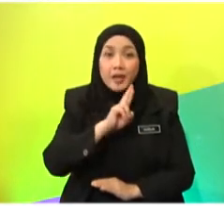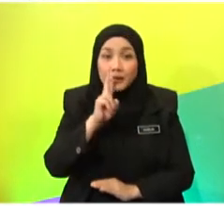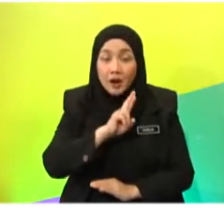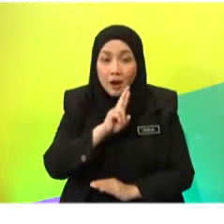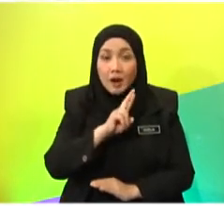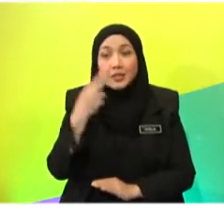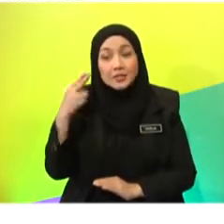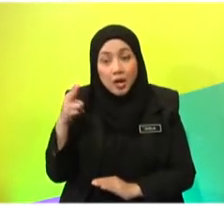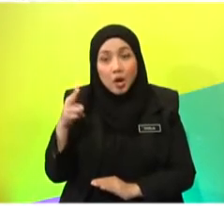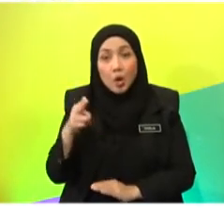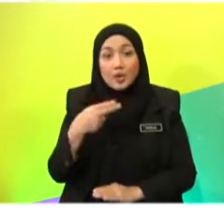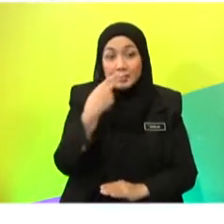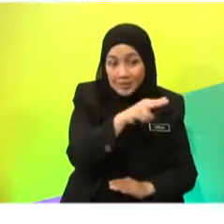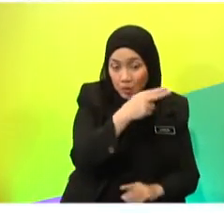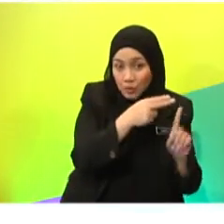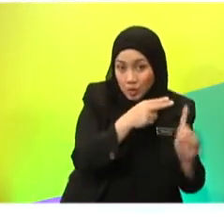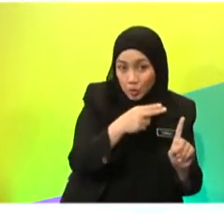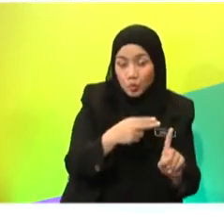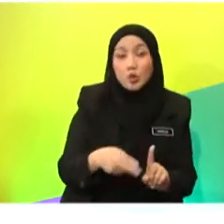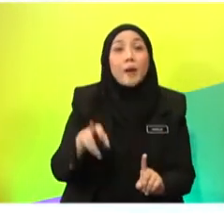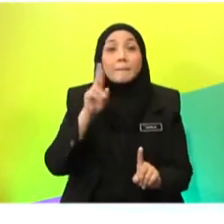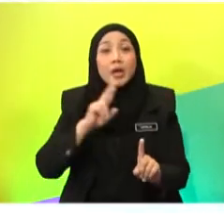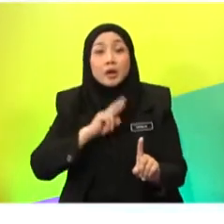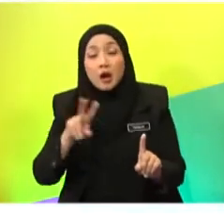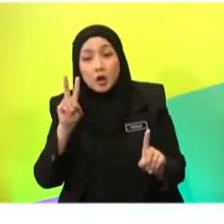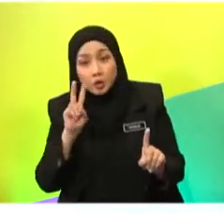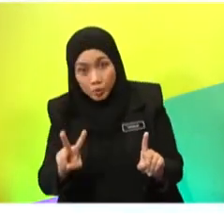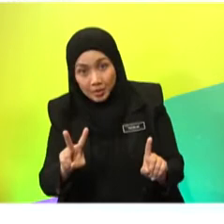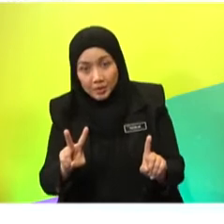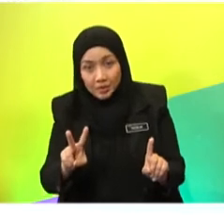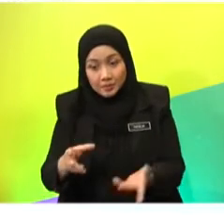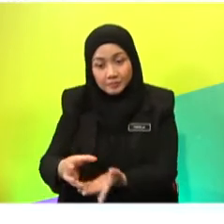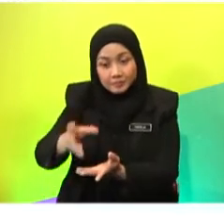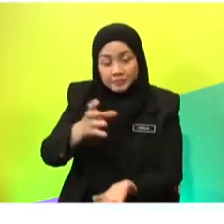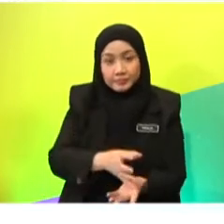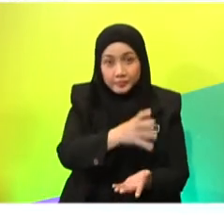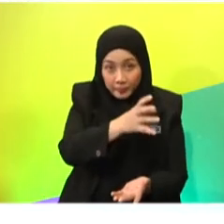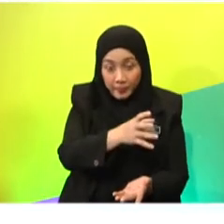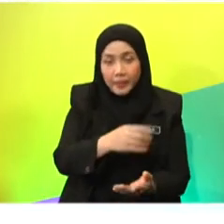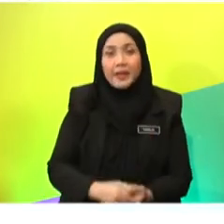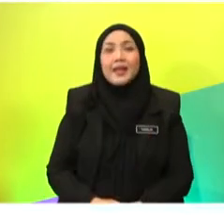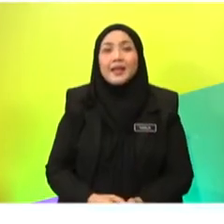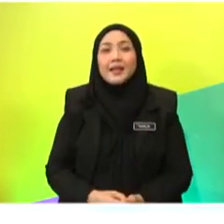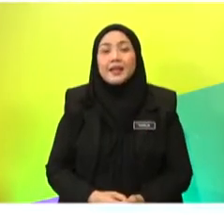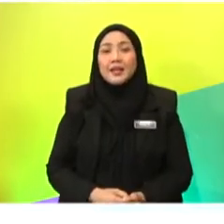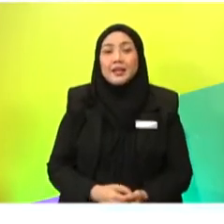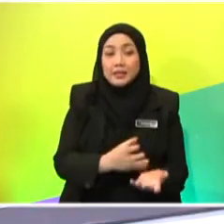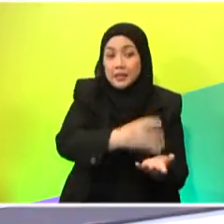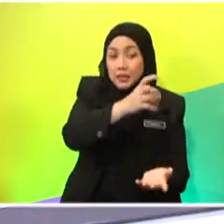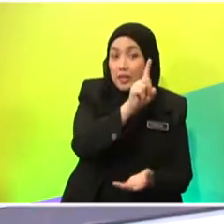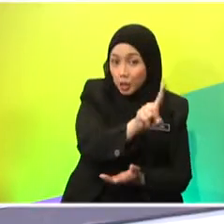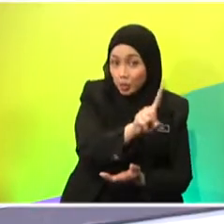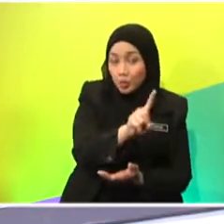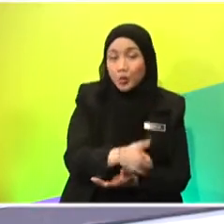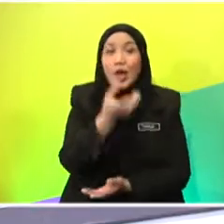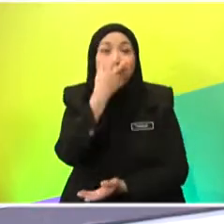kedua oke macenning Hah malam pertama epos hijau Oke